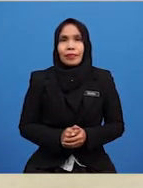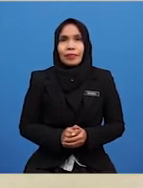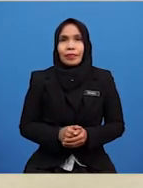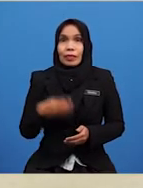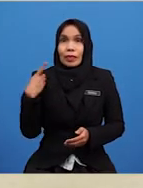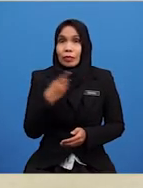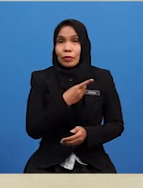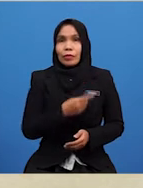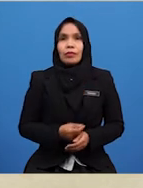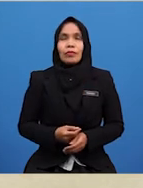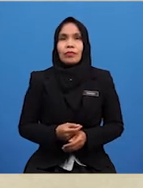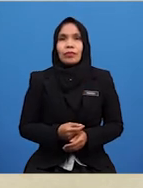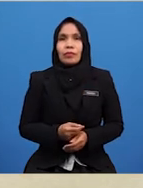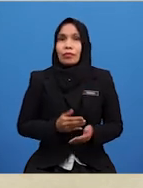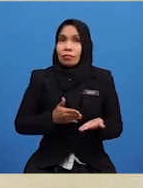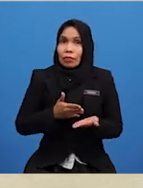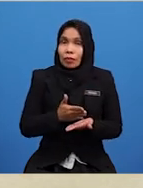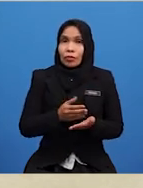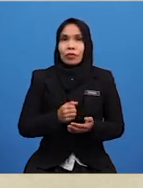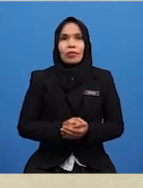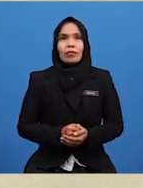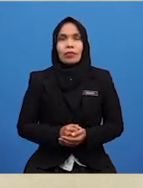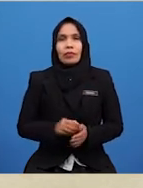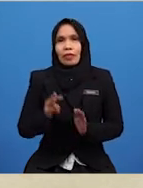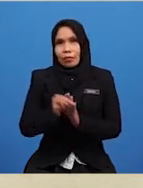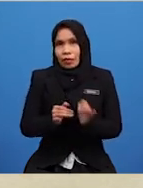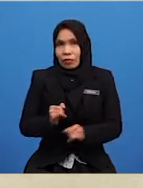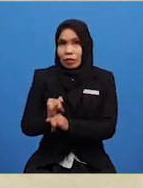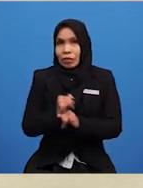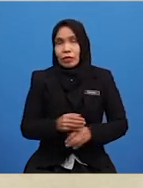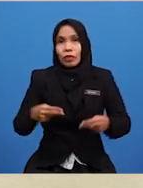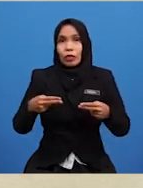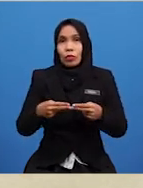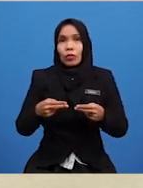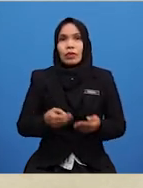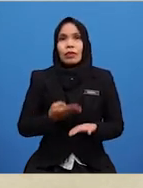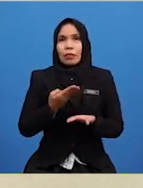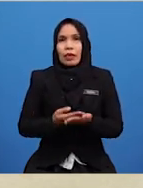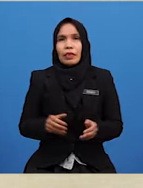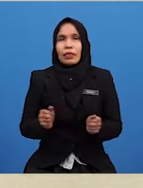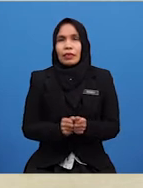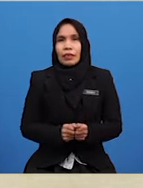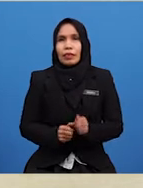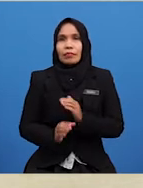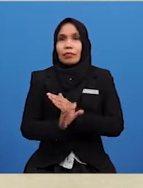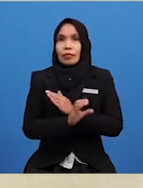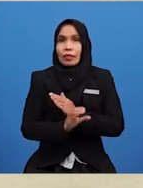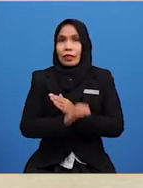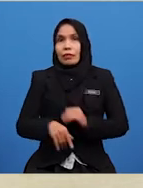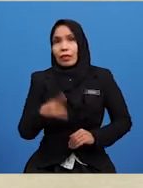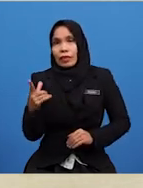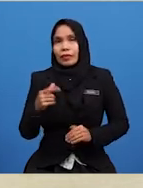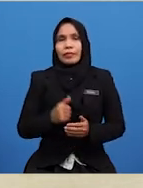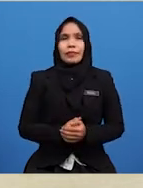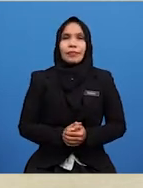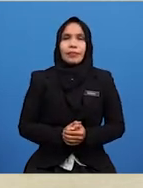kita perlu terus memelihara hubungan baik dengan negara lain agar kedaulatan negara kekal